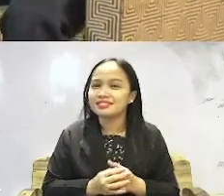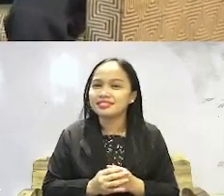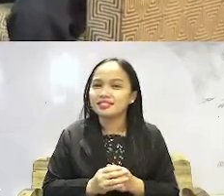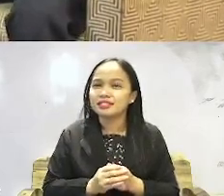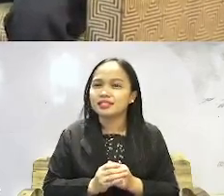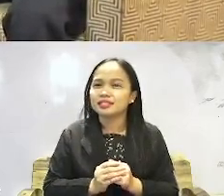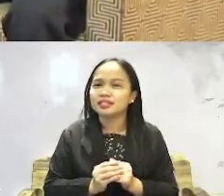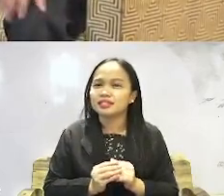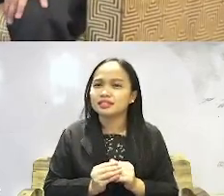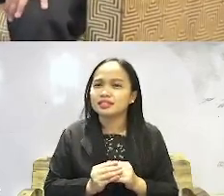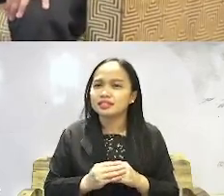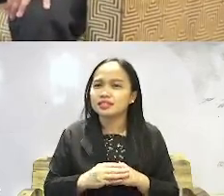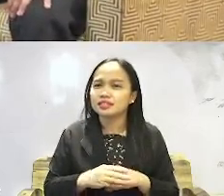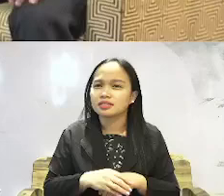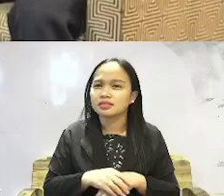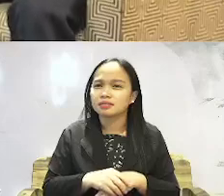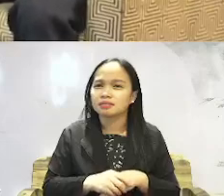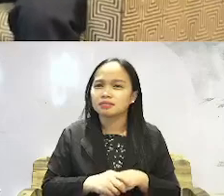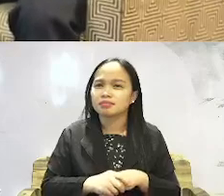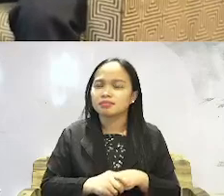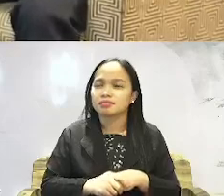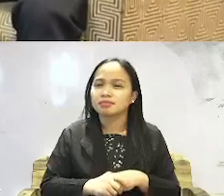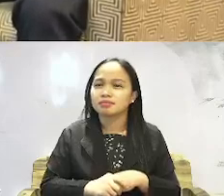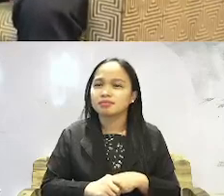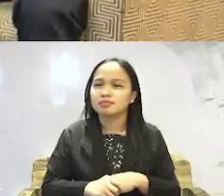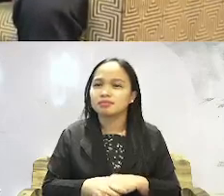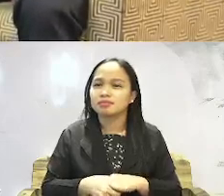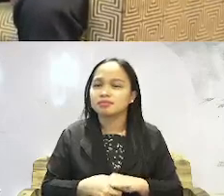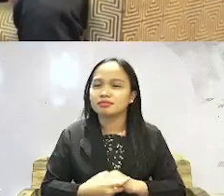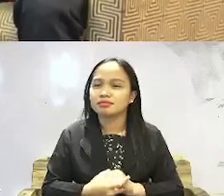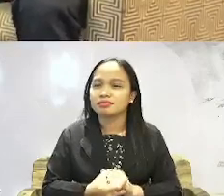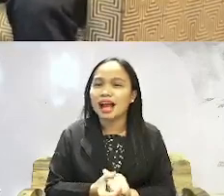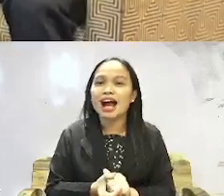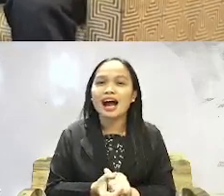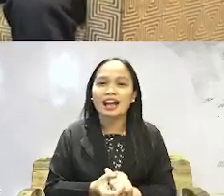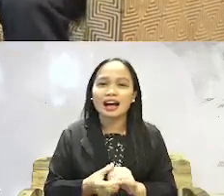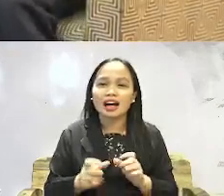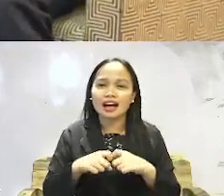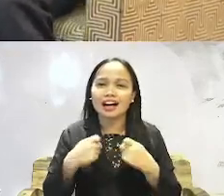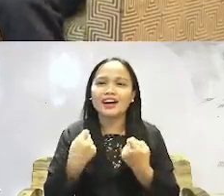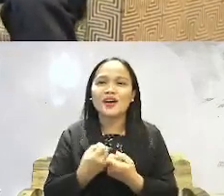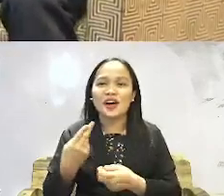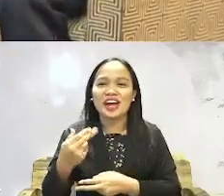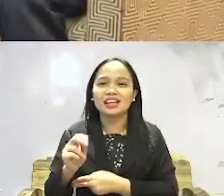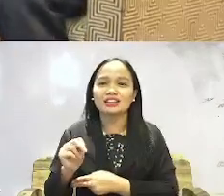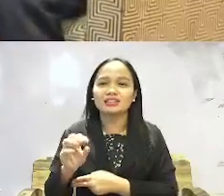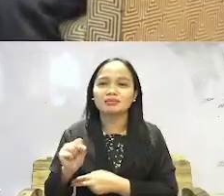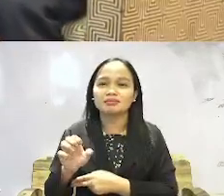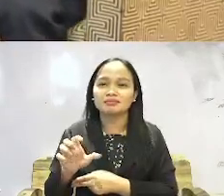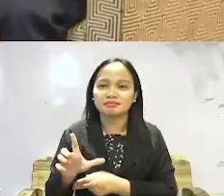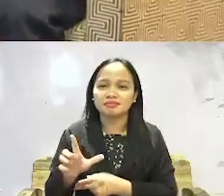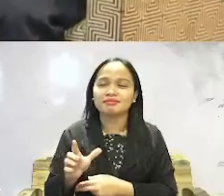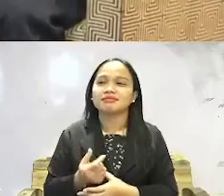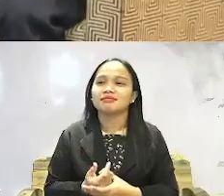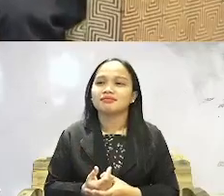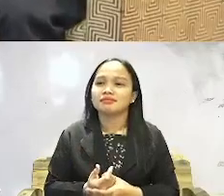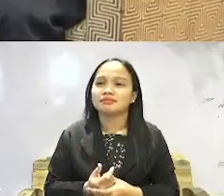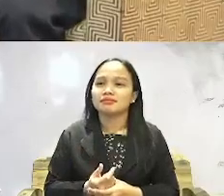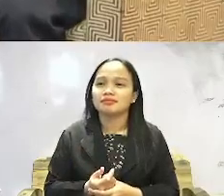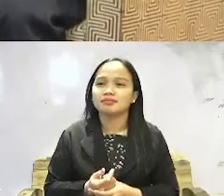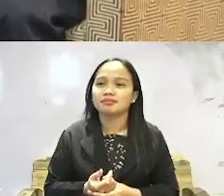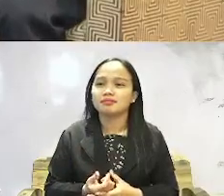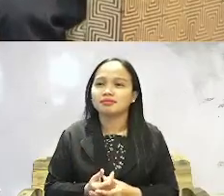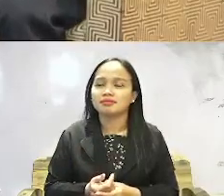Team Hansel. Team Bravo Biscuit. Shout out sa Team Hansel. Hindi, ano yan? Yung pambata? Ano yan?